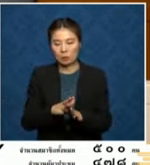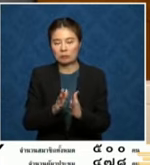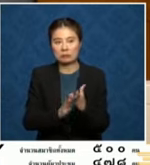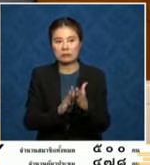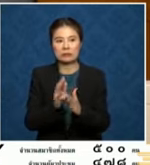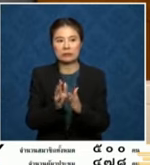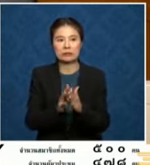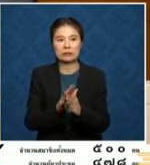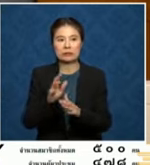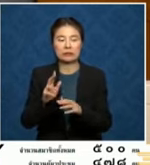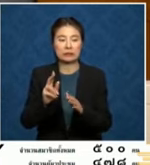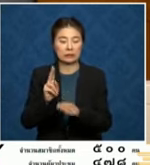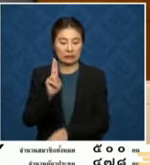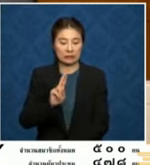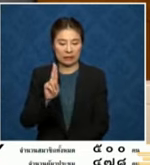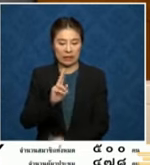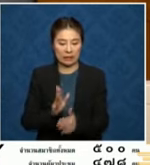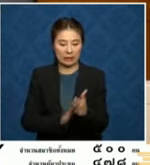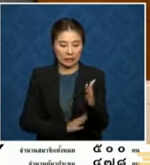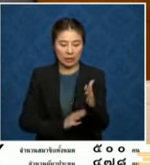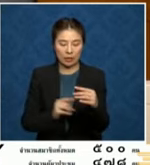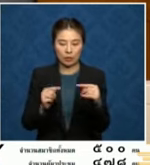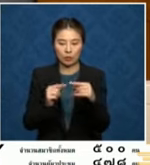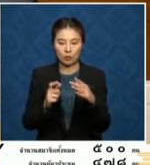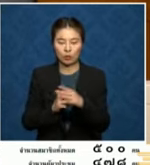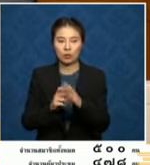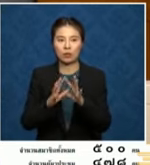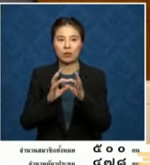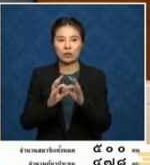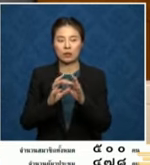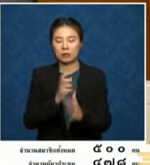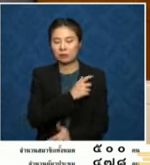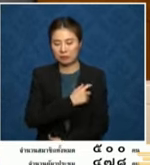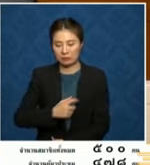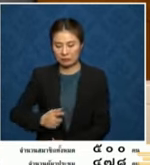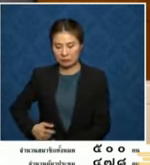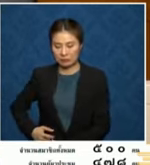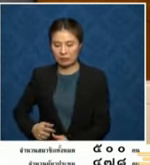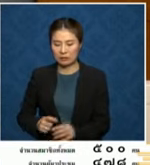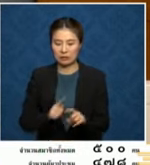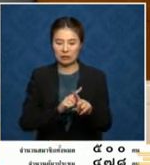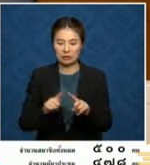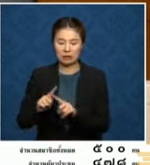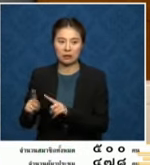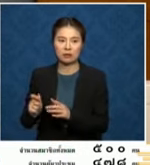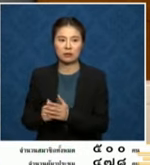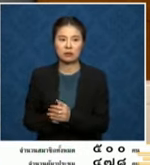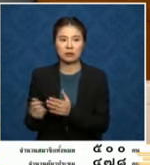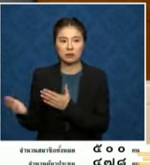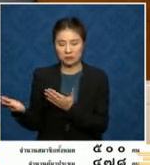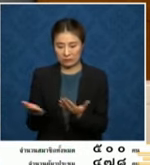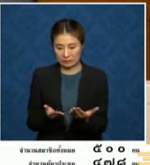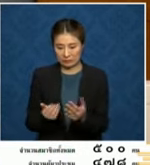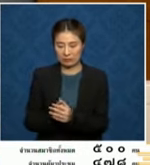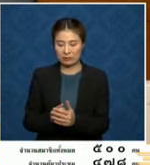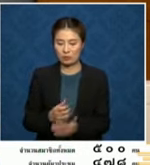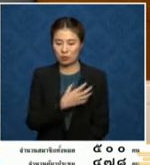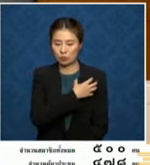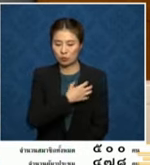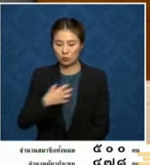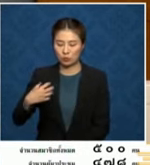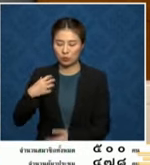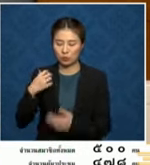และงานสำคัญต่างๆนะครับในทำเนียบรัฐบาลซึ่งหลายครั้งหลายหนต้องเปิดห้องเพื่อรองรับอาคันตุกะจากต่างชา